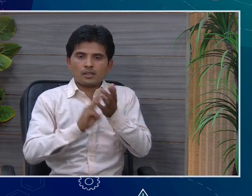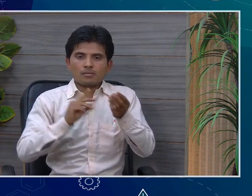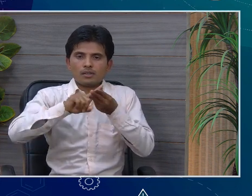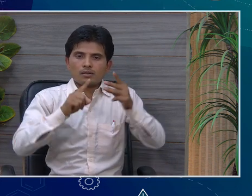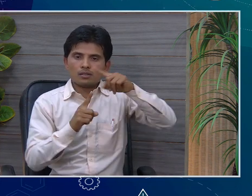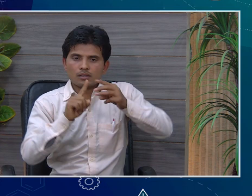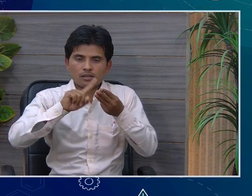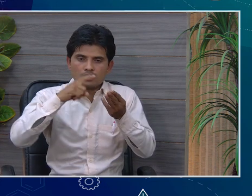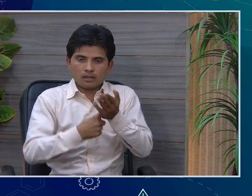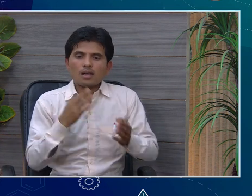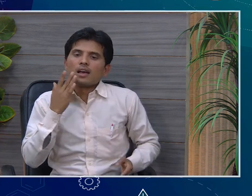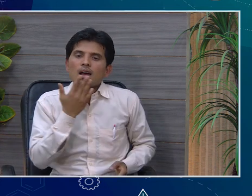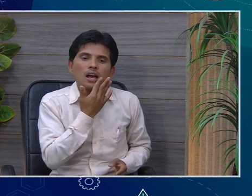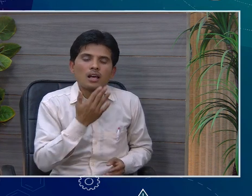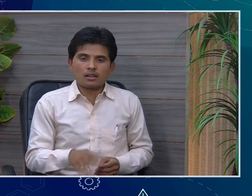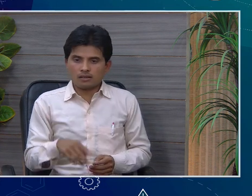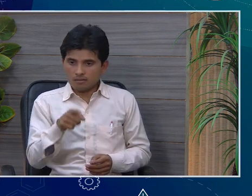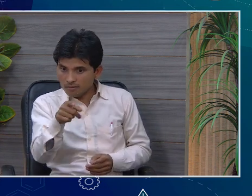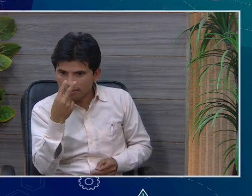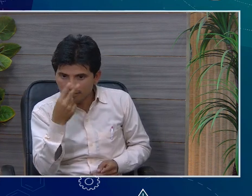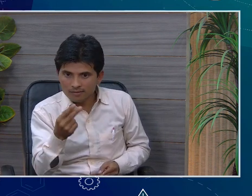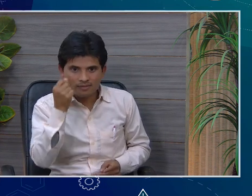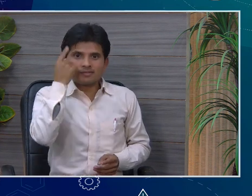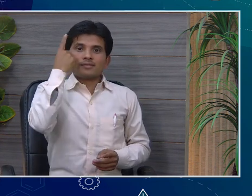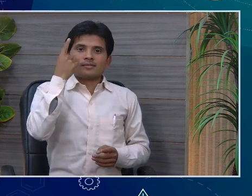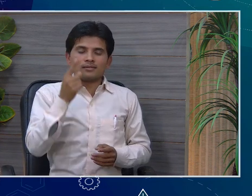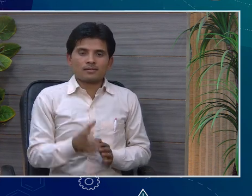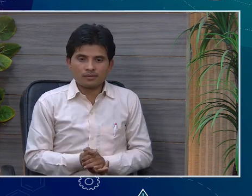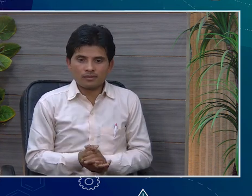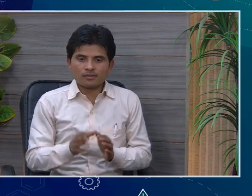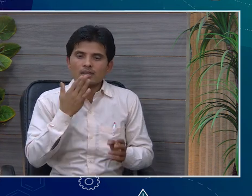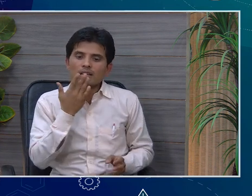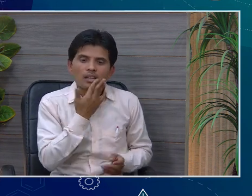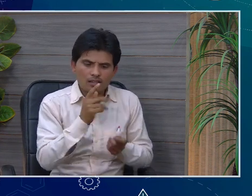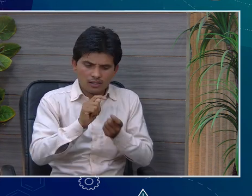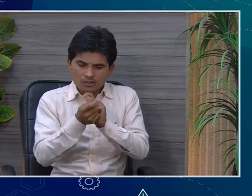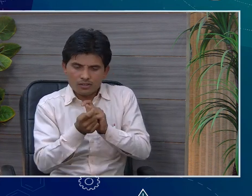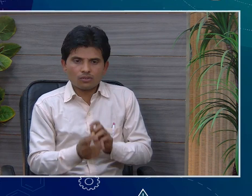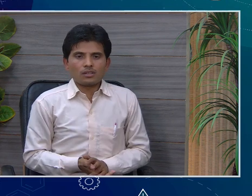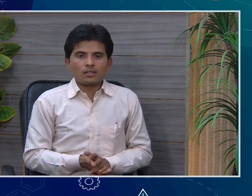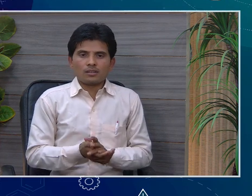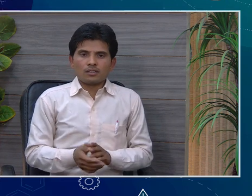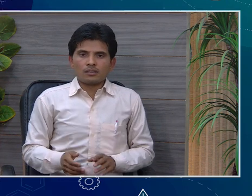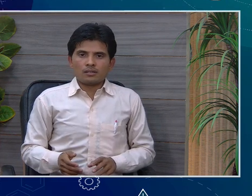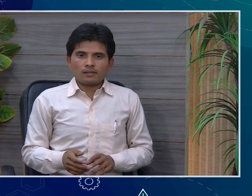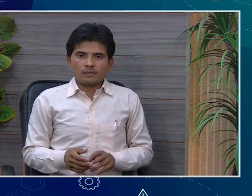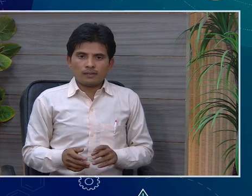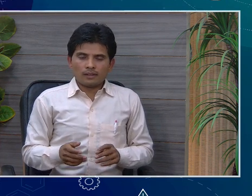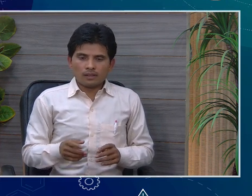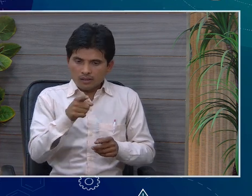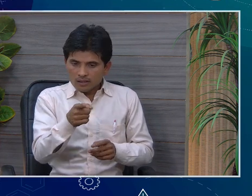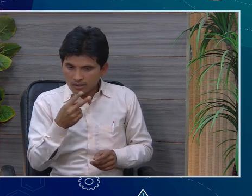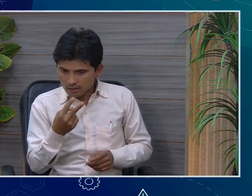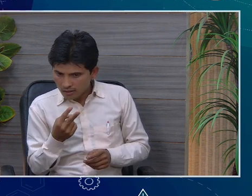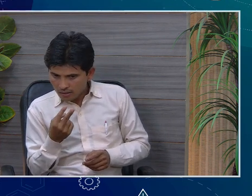कलर ऐड वेकेशन के लिए कुछ गैजेट्स आते हैं जो कि कलर चेंज को बताया कि हमारी जो एक्सपेरिमेंट किया बच्चन हैं हुआ था